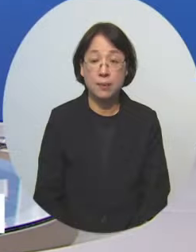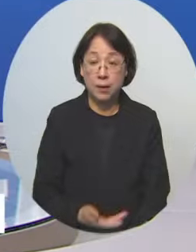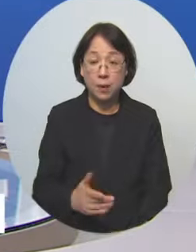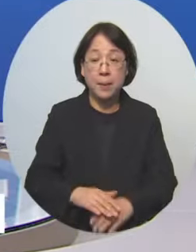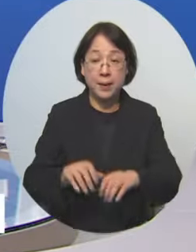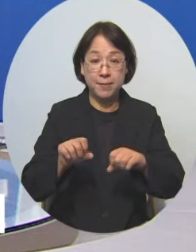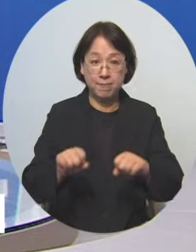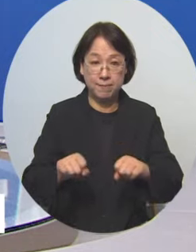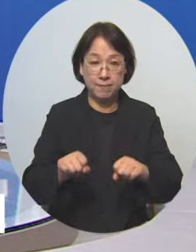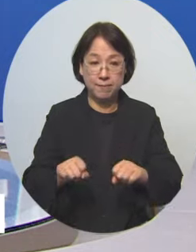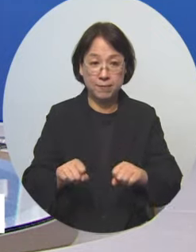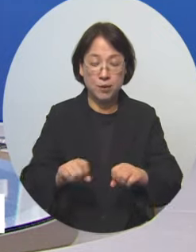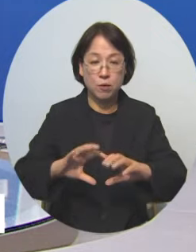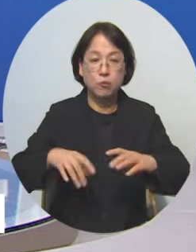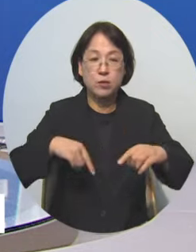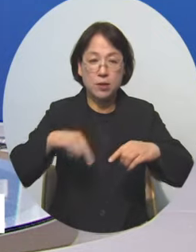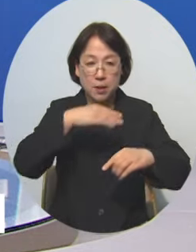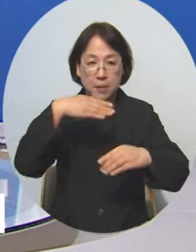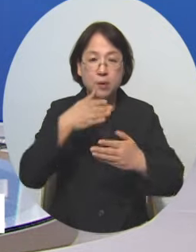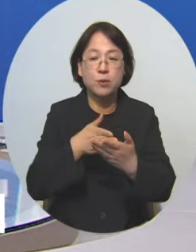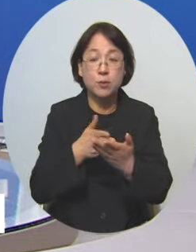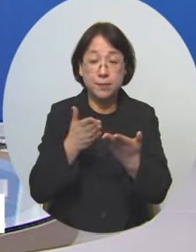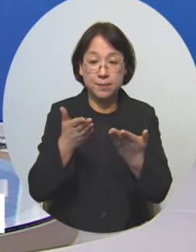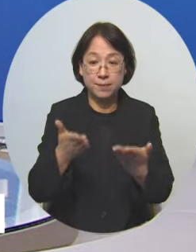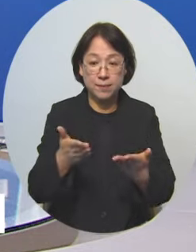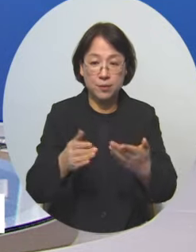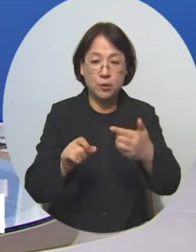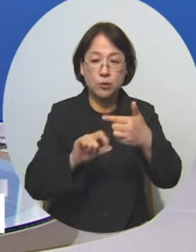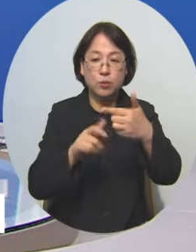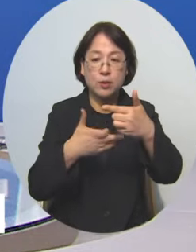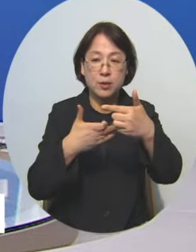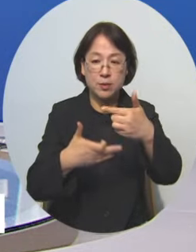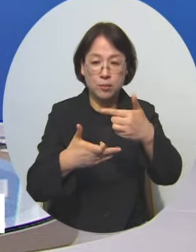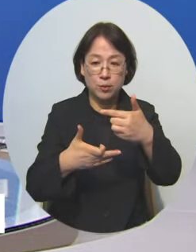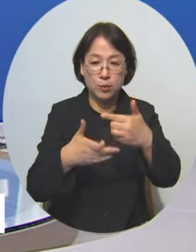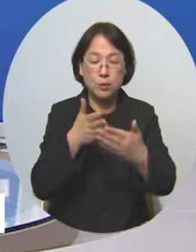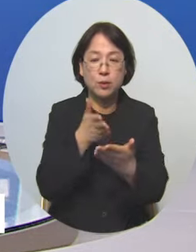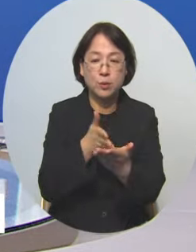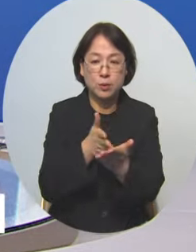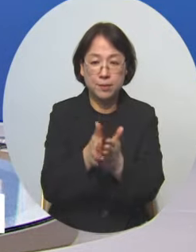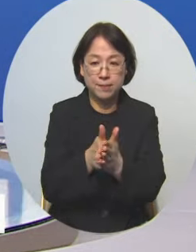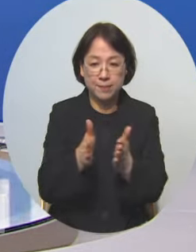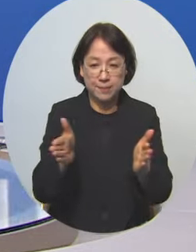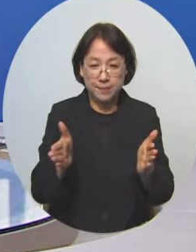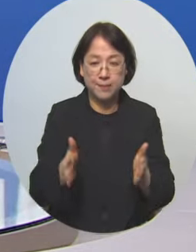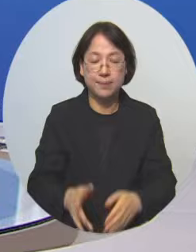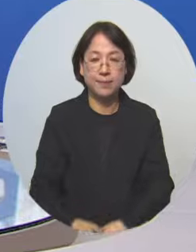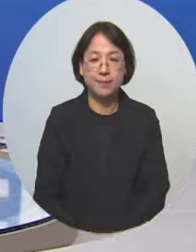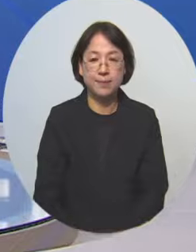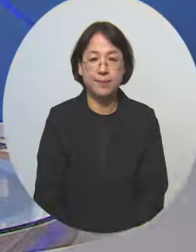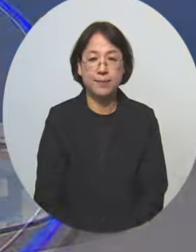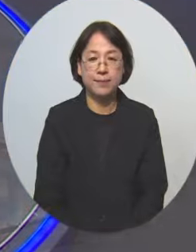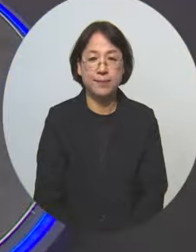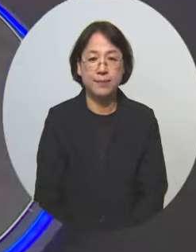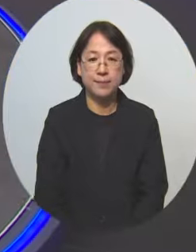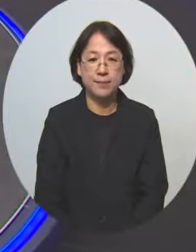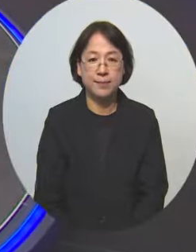시청자 여러분 안녕하십니까? 국정의 바른 소리를 전합니다. 6월 19일 수요일 KTV 대한뉴스 시작합니다.